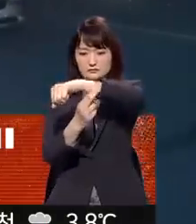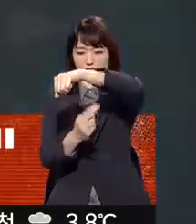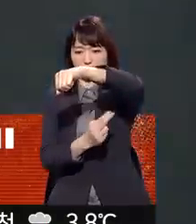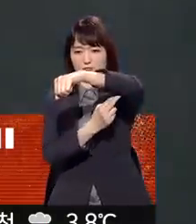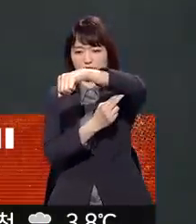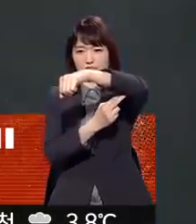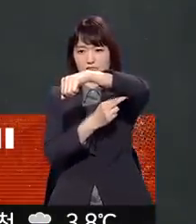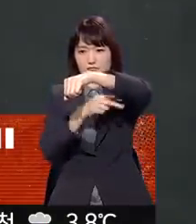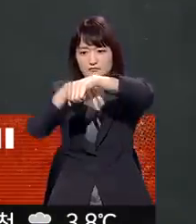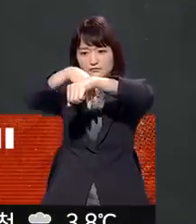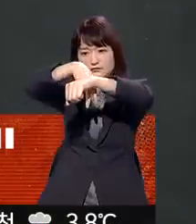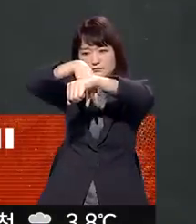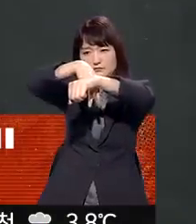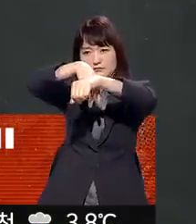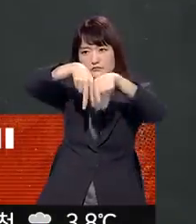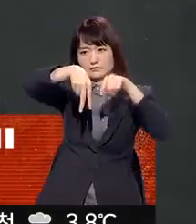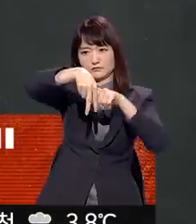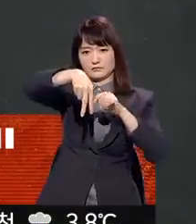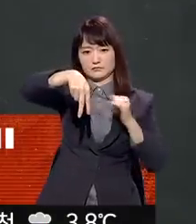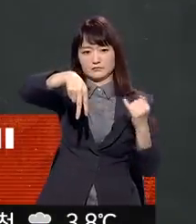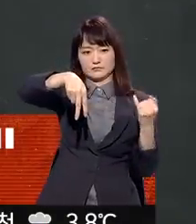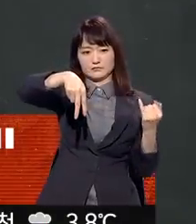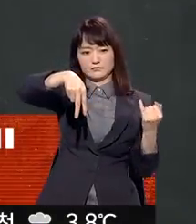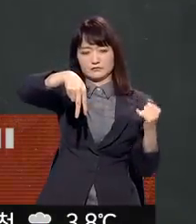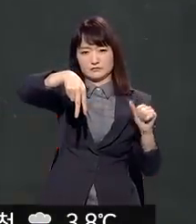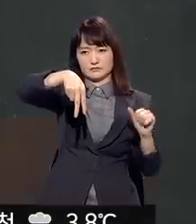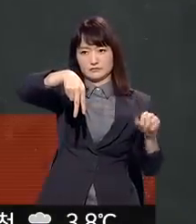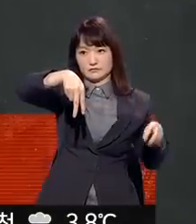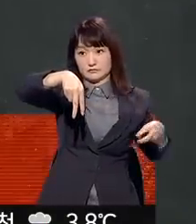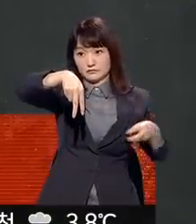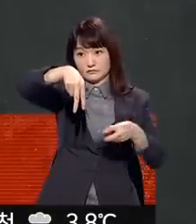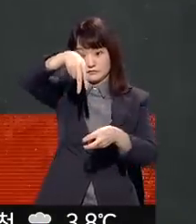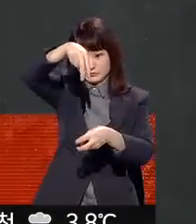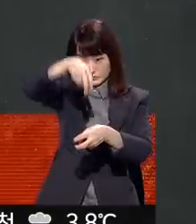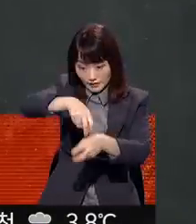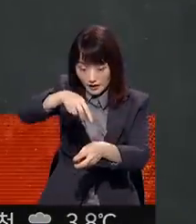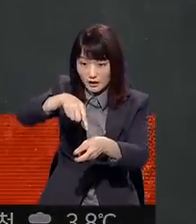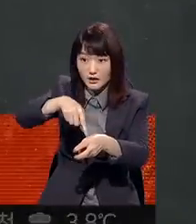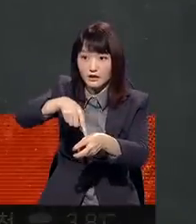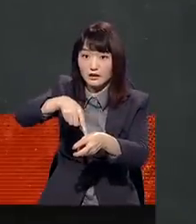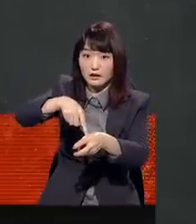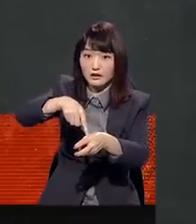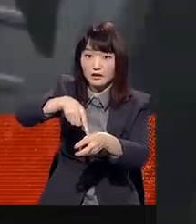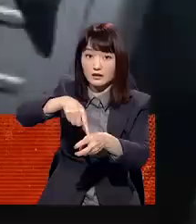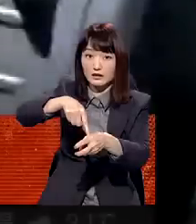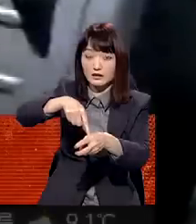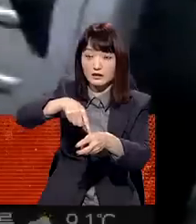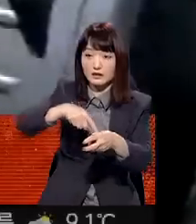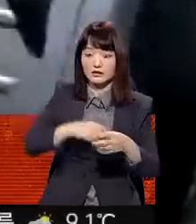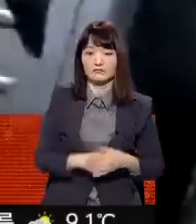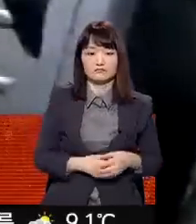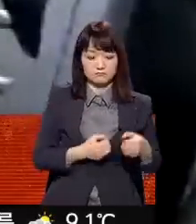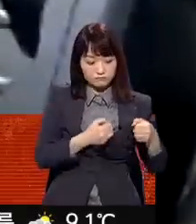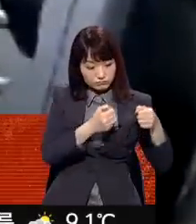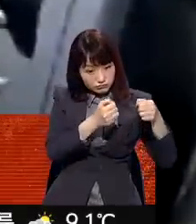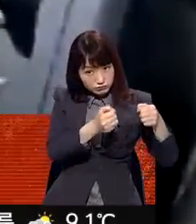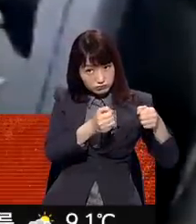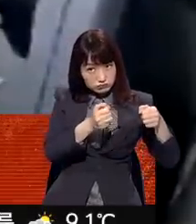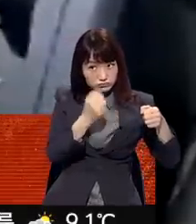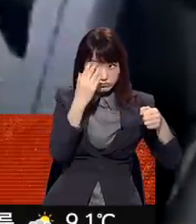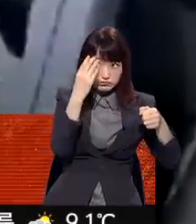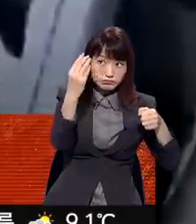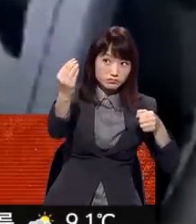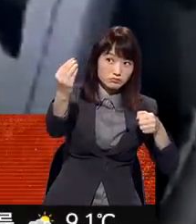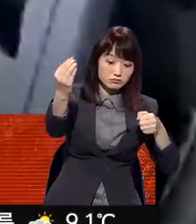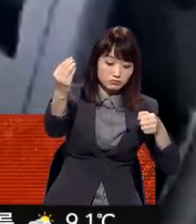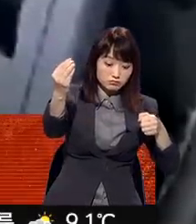떨어지려는 20대 여성을 어느 부부가 구한 건데요. 당시에 이 차량을 몰고 다리 아래를 지나가던 이 부부가 다리 위에 매달려 있던 여성을